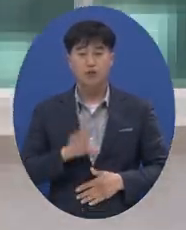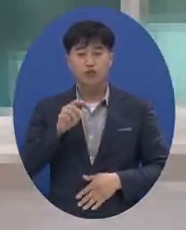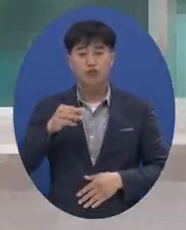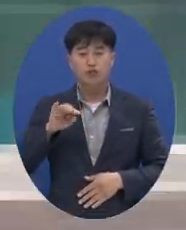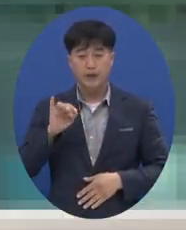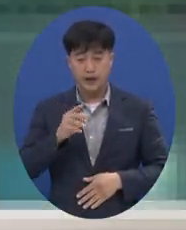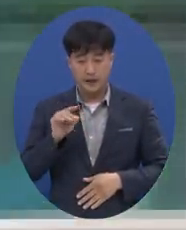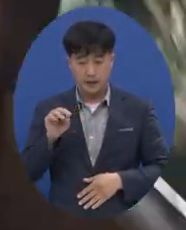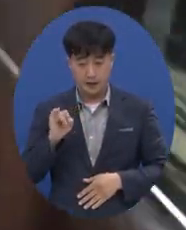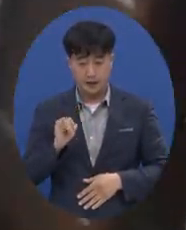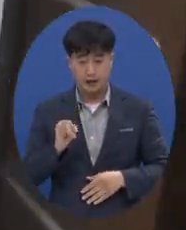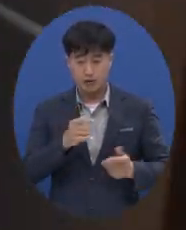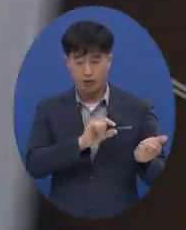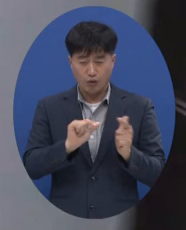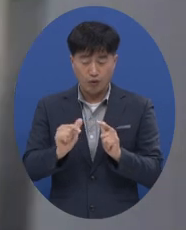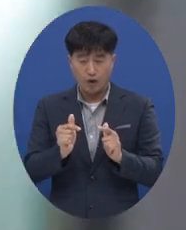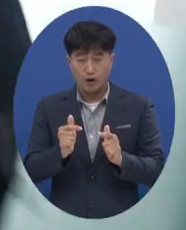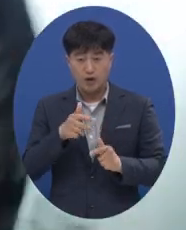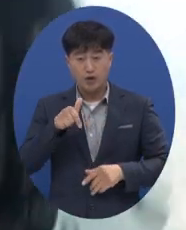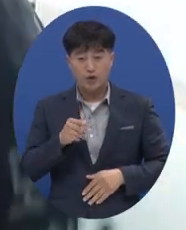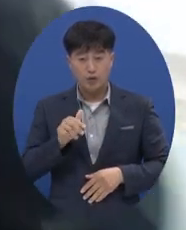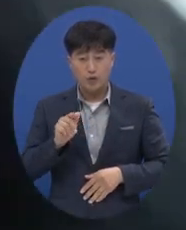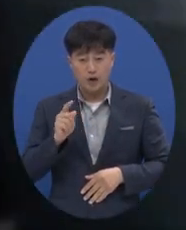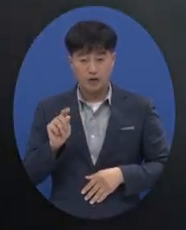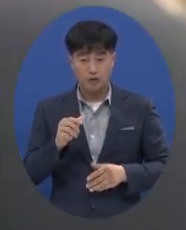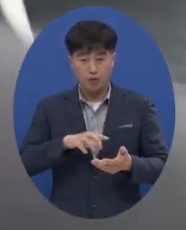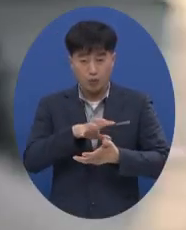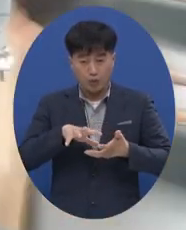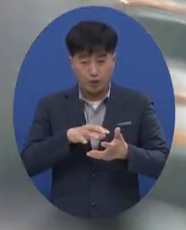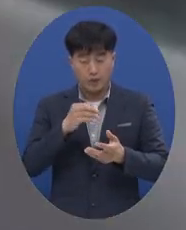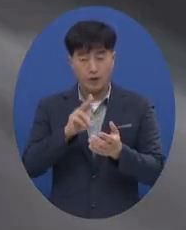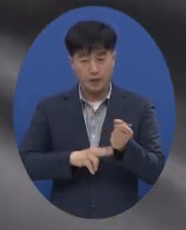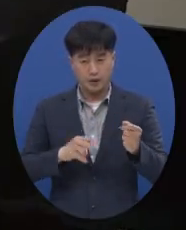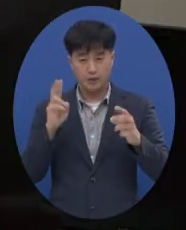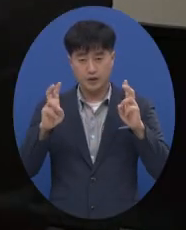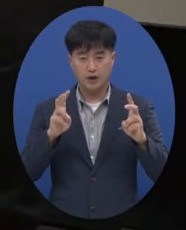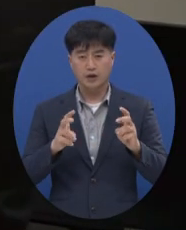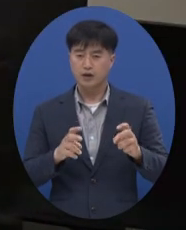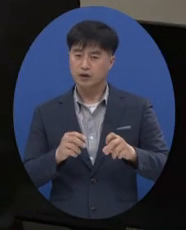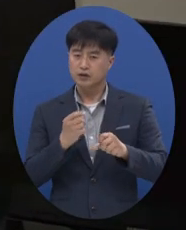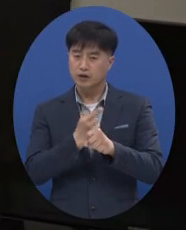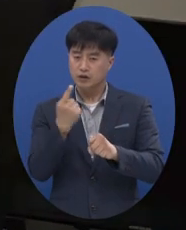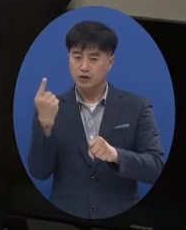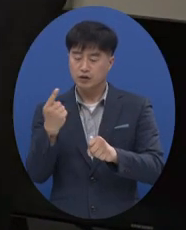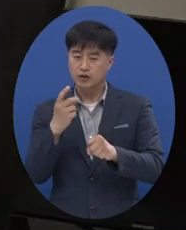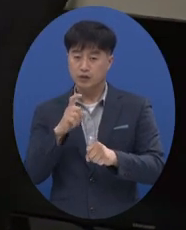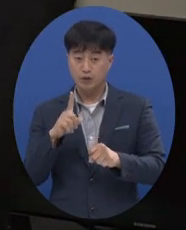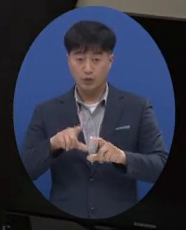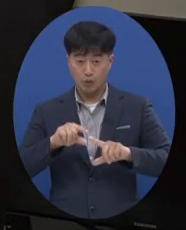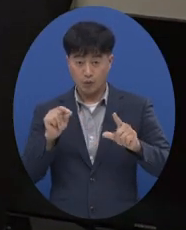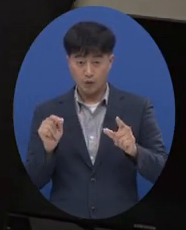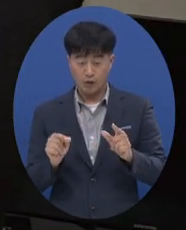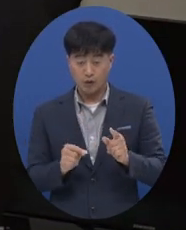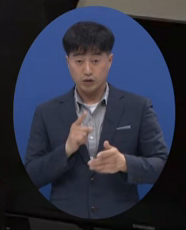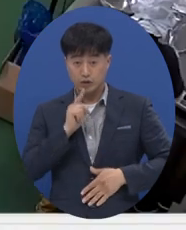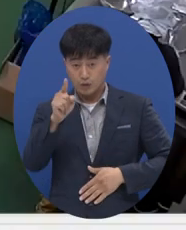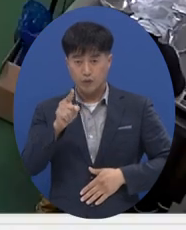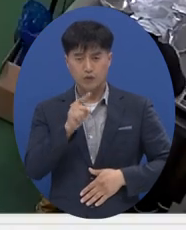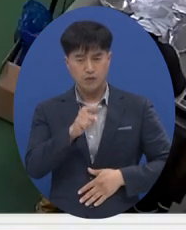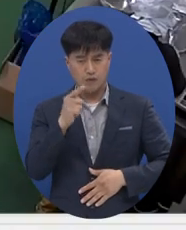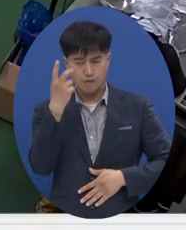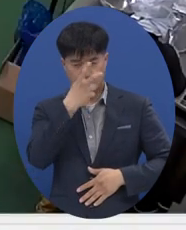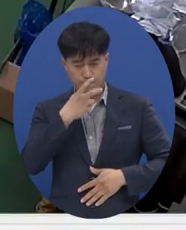블루베리와 캐슈너트 등 각종 견과류를 혼합 제조해 판매하는 업체. 지난해 11월 제보를 받은 경기도특별사법경찰단이 이